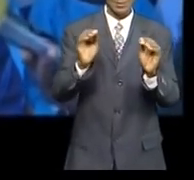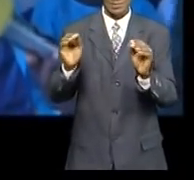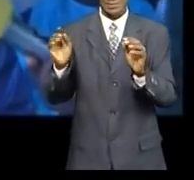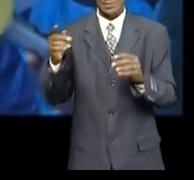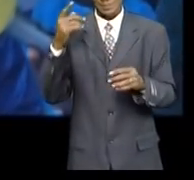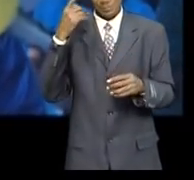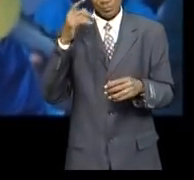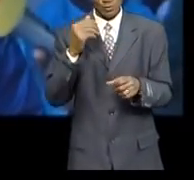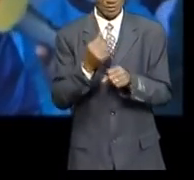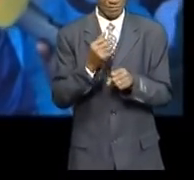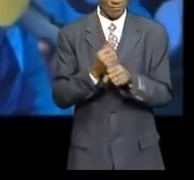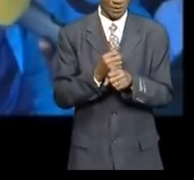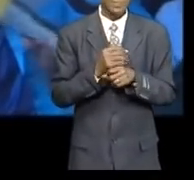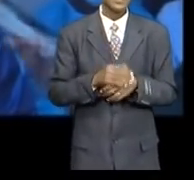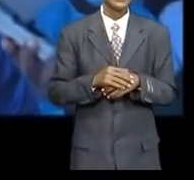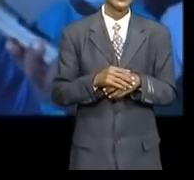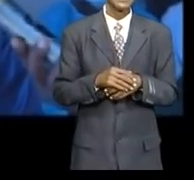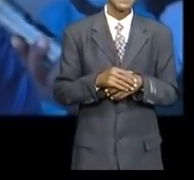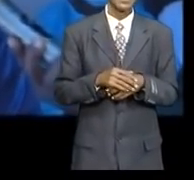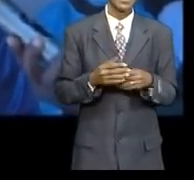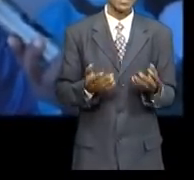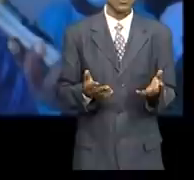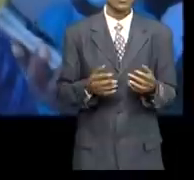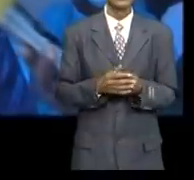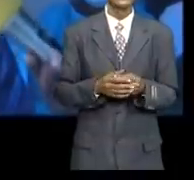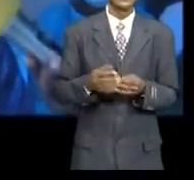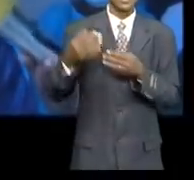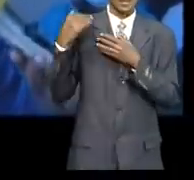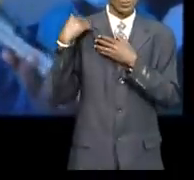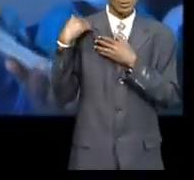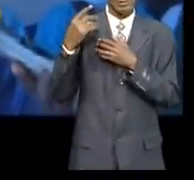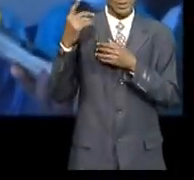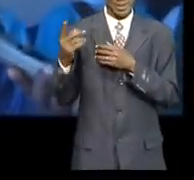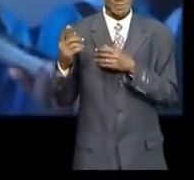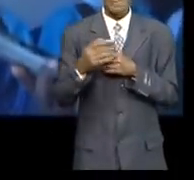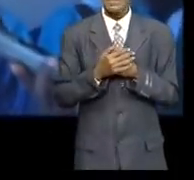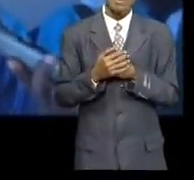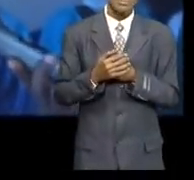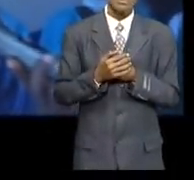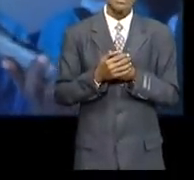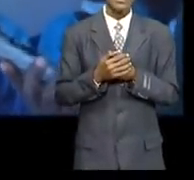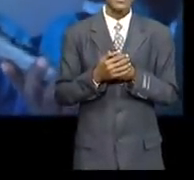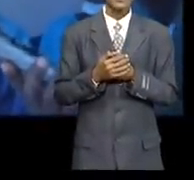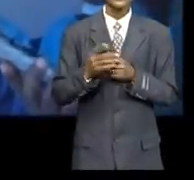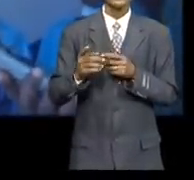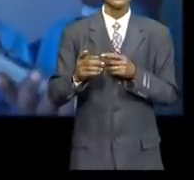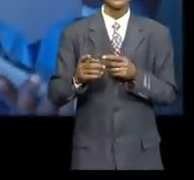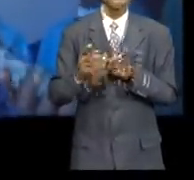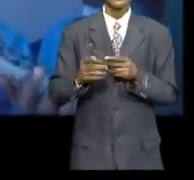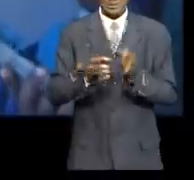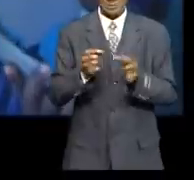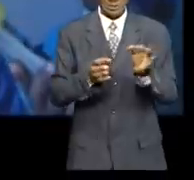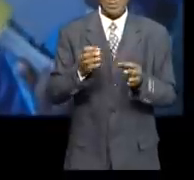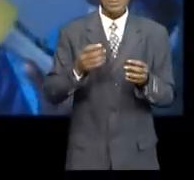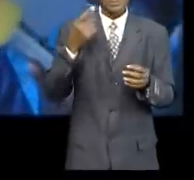Dans son speech prononcé pour la circonstance, Mme Joyce Tunda-Kazadi, coordonnatrice et promotrice du projet d'appui en vive 2000 ménages,